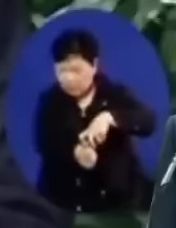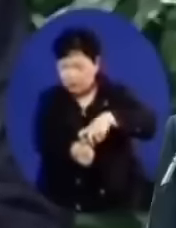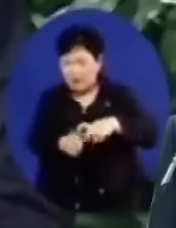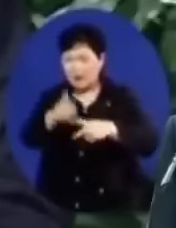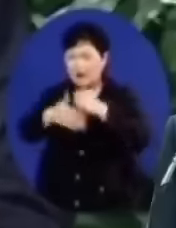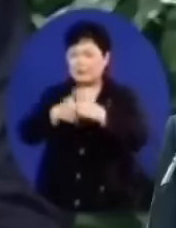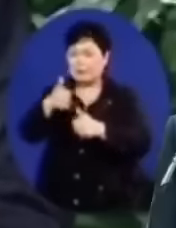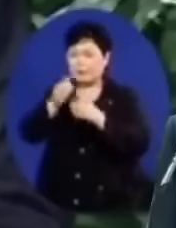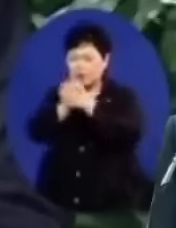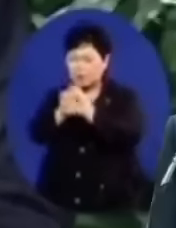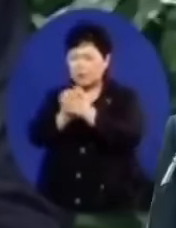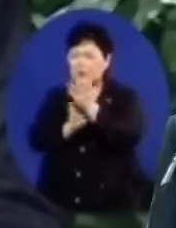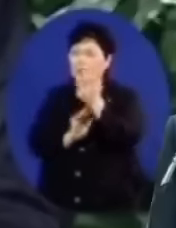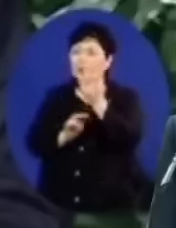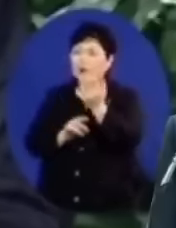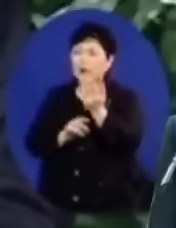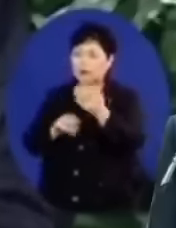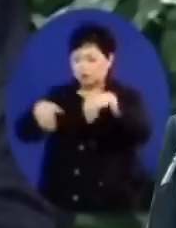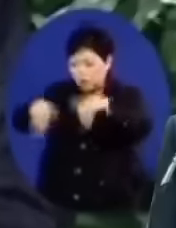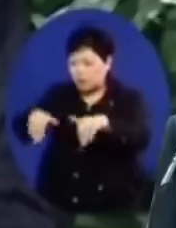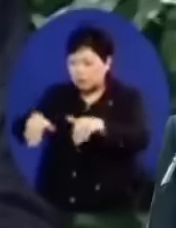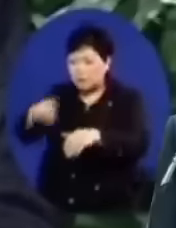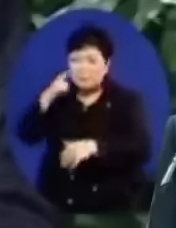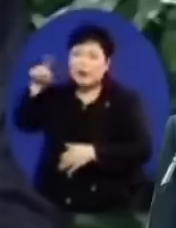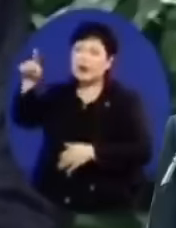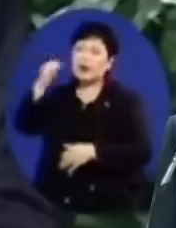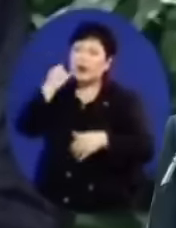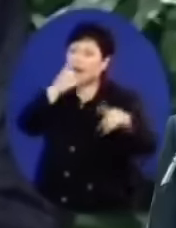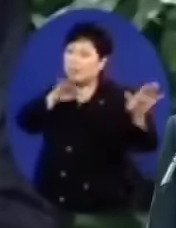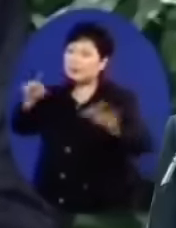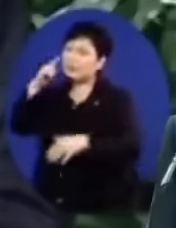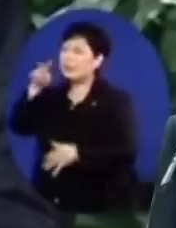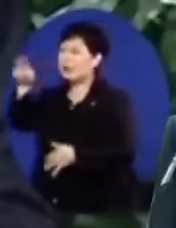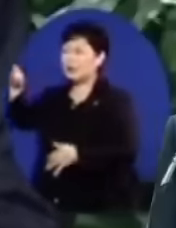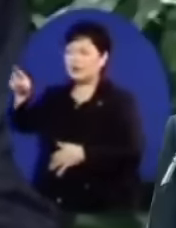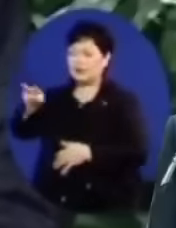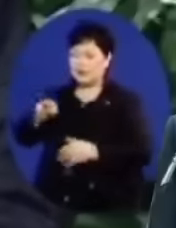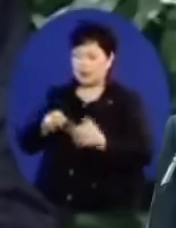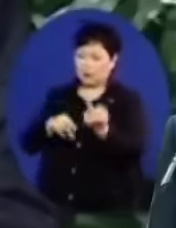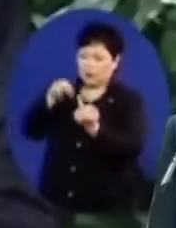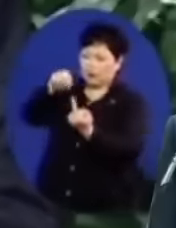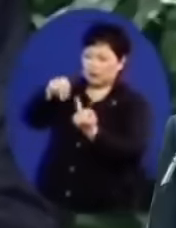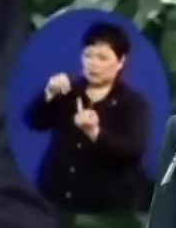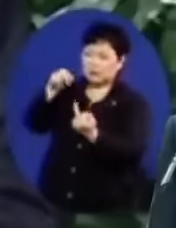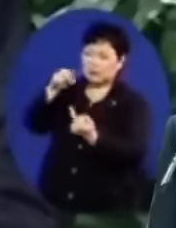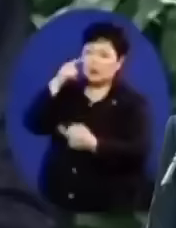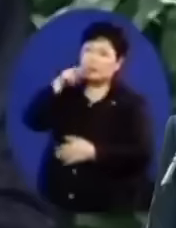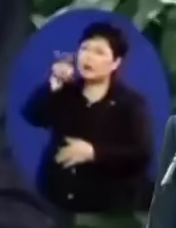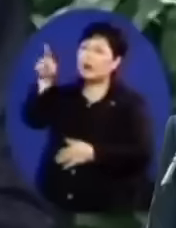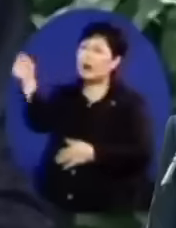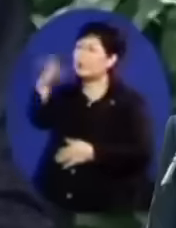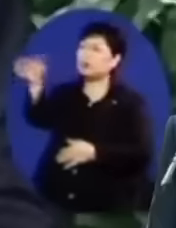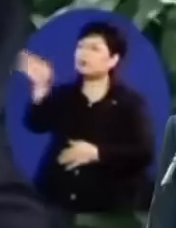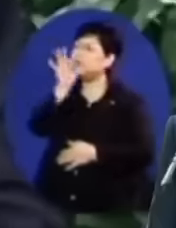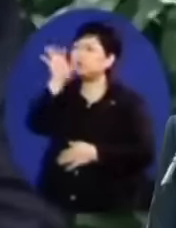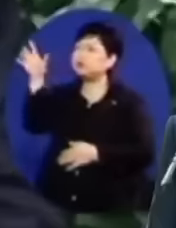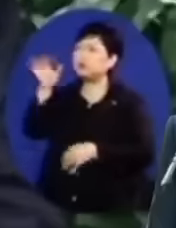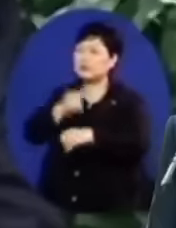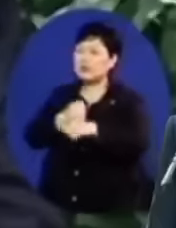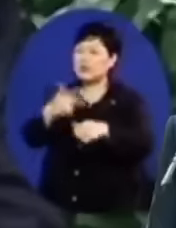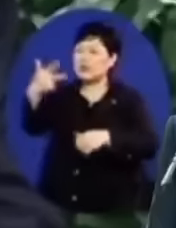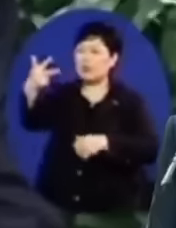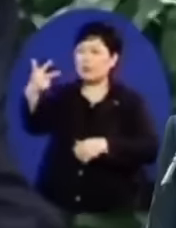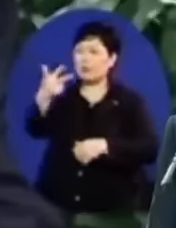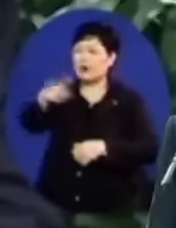이르되 올라가서 바다 쪽을 바라보라. 올라가 바라보고 말하되 아무것도 없나이다 하니 일곱